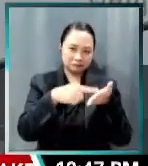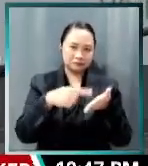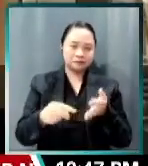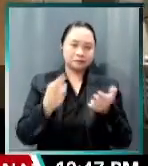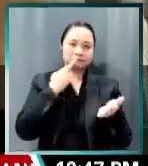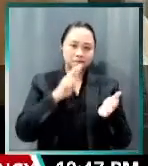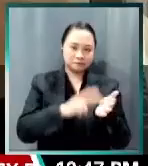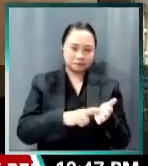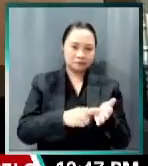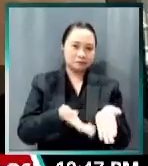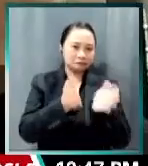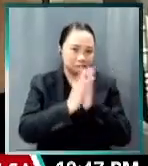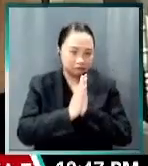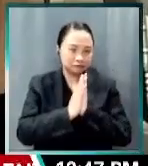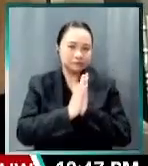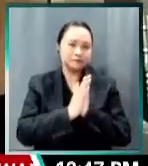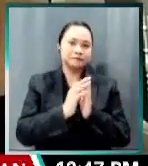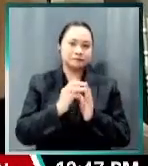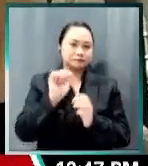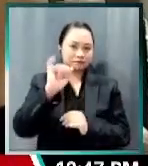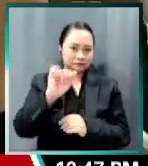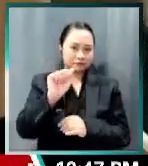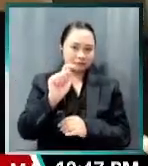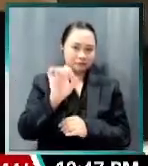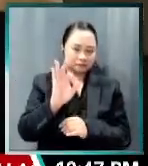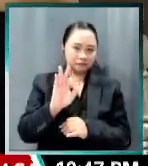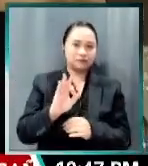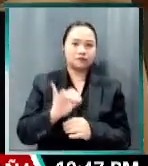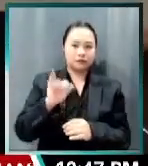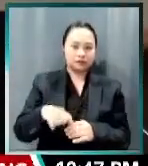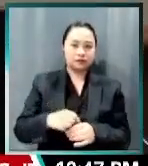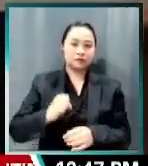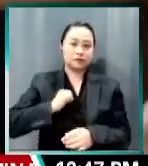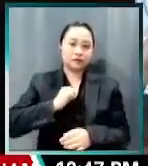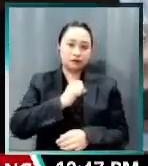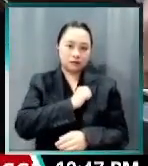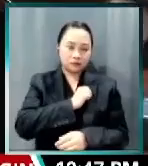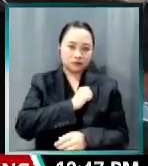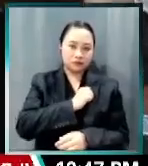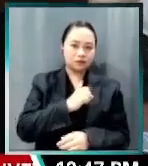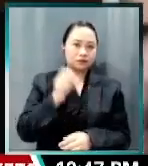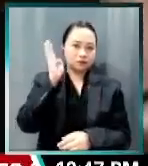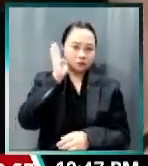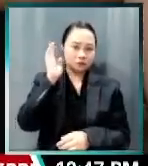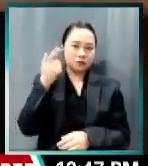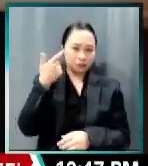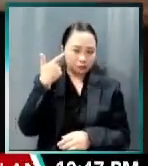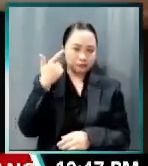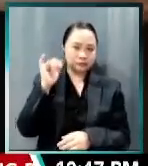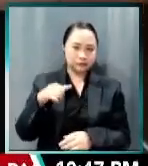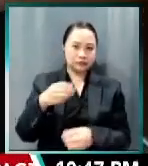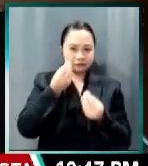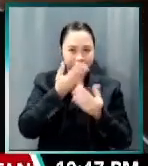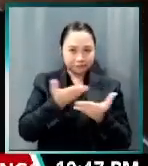mga czar sa COVID response. Sabi naman ni Senador Bonggo na chairperson ng Senate Committee on Health and Demography,